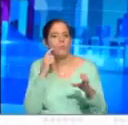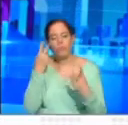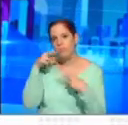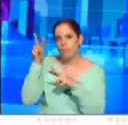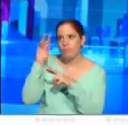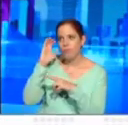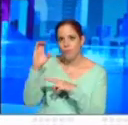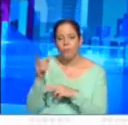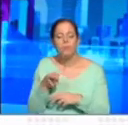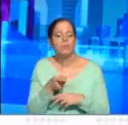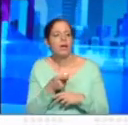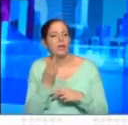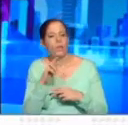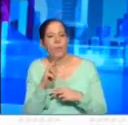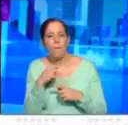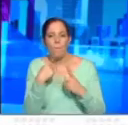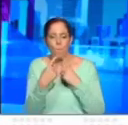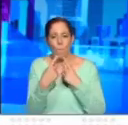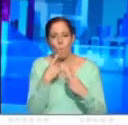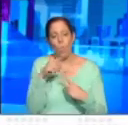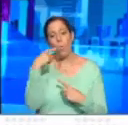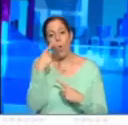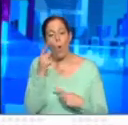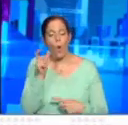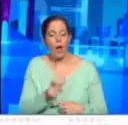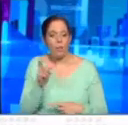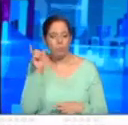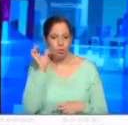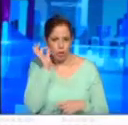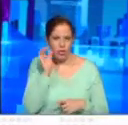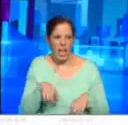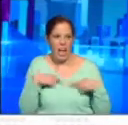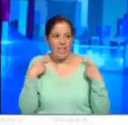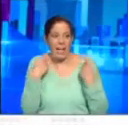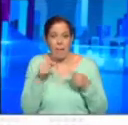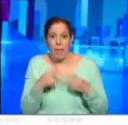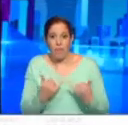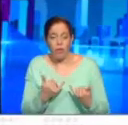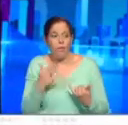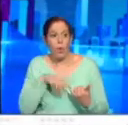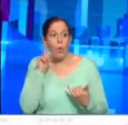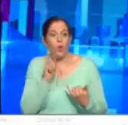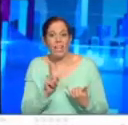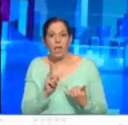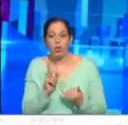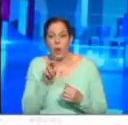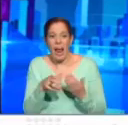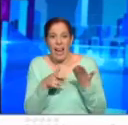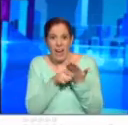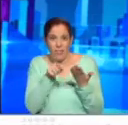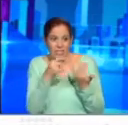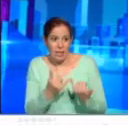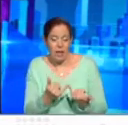הילה עשתה שם למשל מונולוג על מישהי שכאילו חיה את החיים כאן ועכשיו, ואפילו לא יודעת שהיא עולה על הקו הזה כרגע.